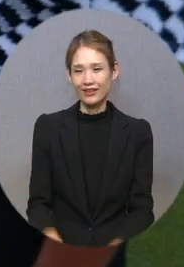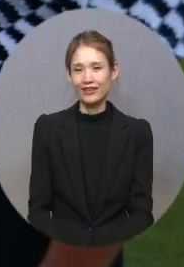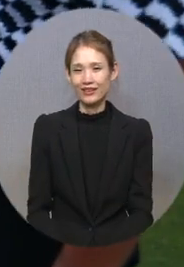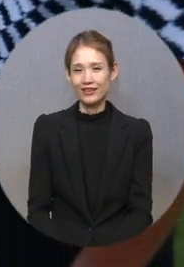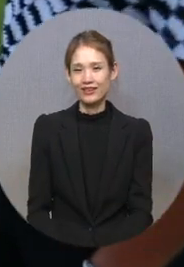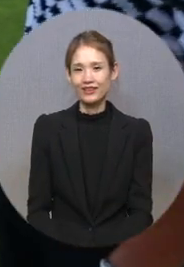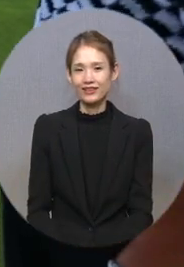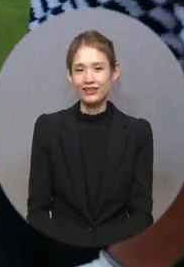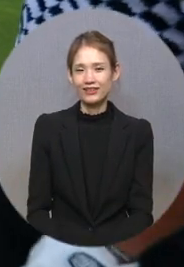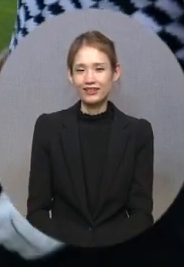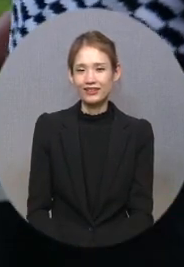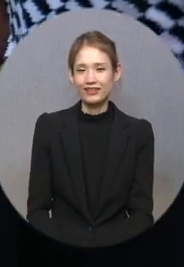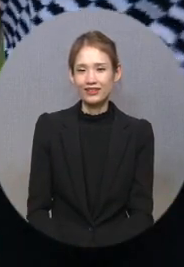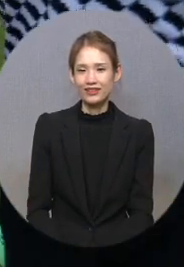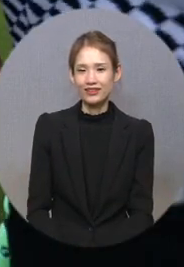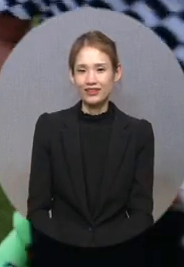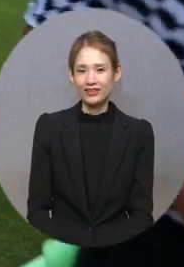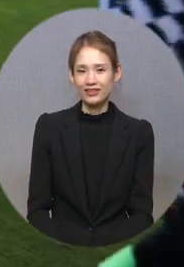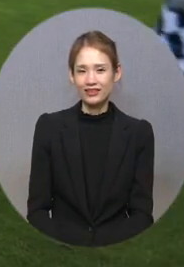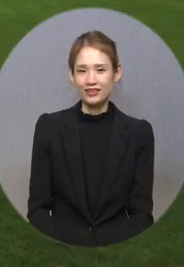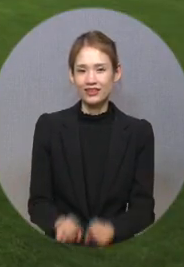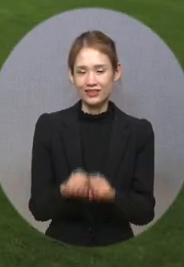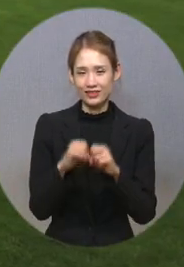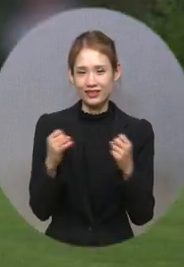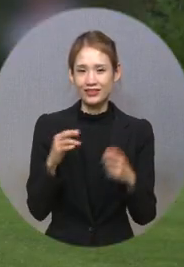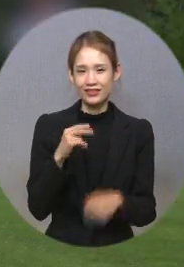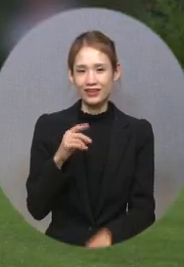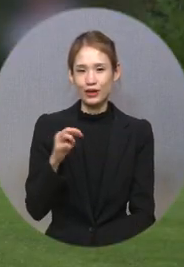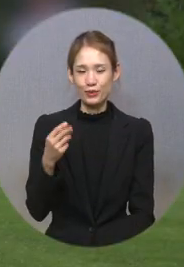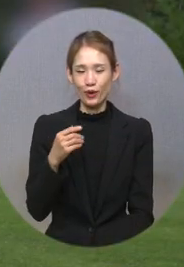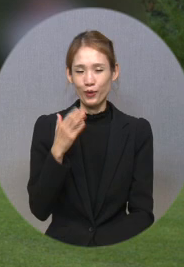와 대박이다. 오케이. 드라이브를 그만 오라.